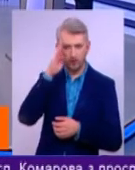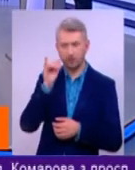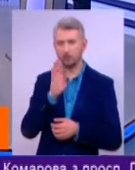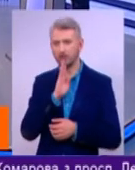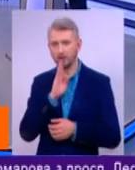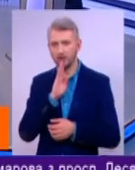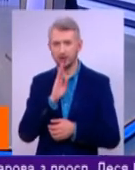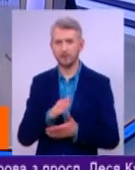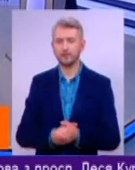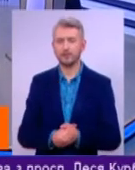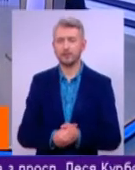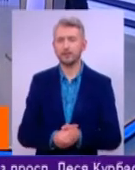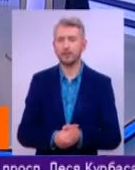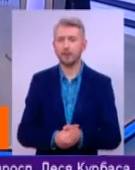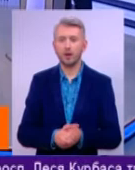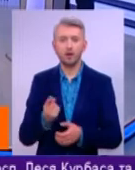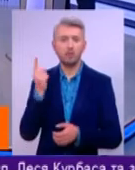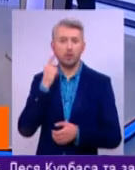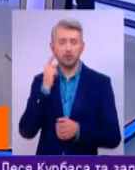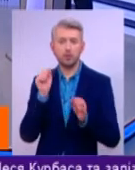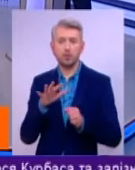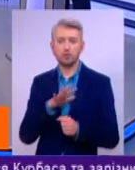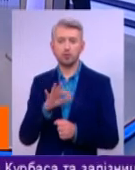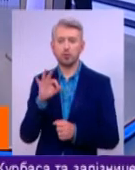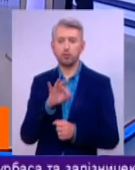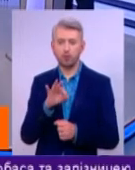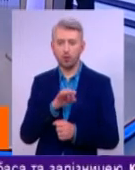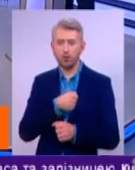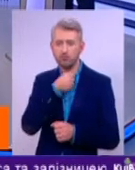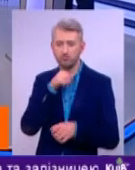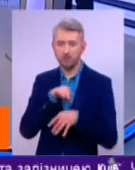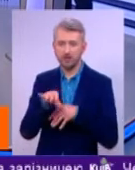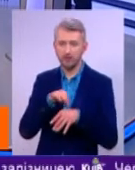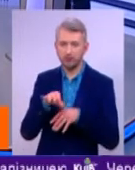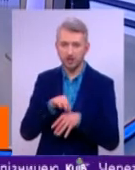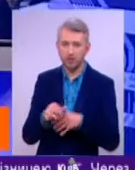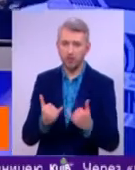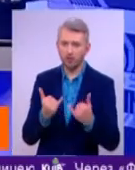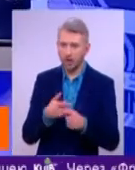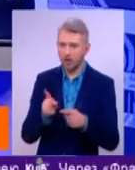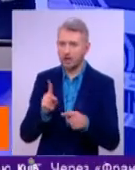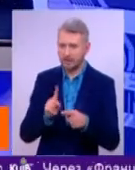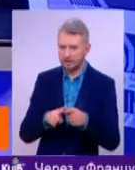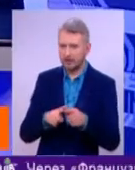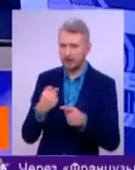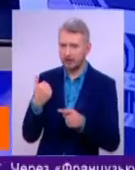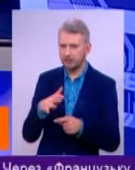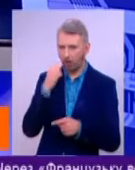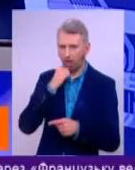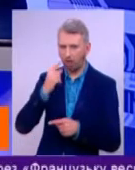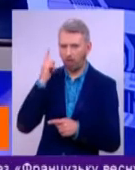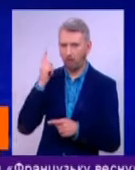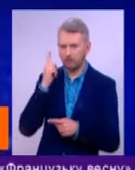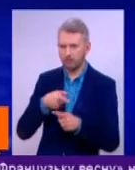і хлопці. Почути можна було і про дідівщину. Зараз це архаїзм для українського війська,